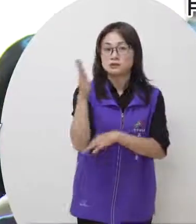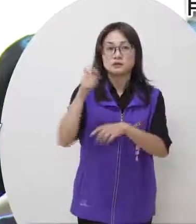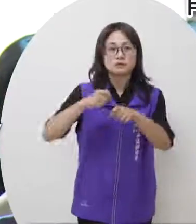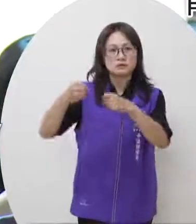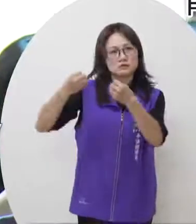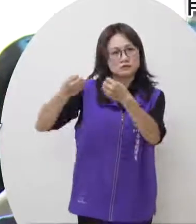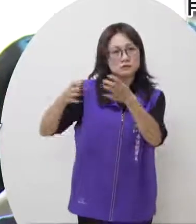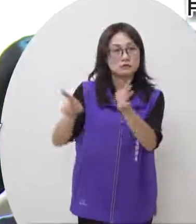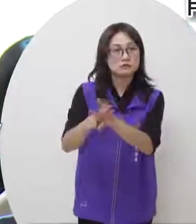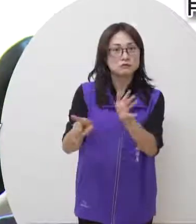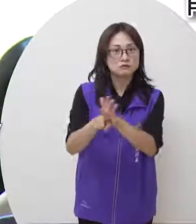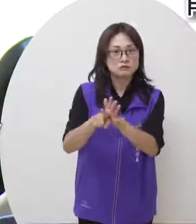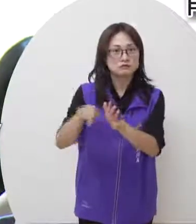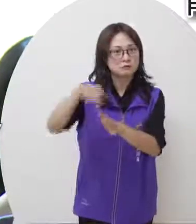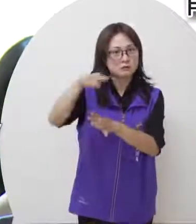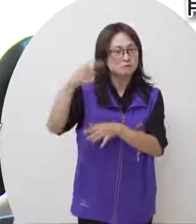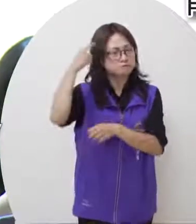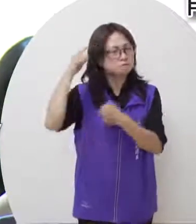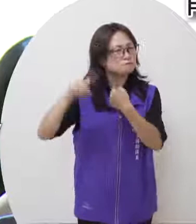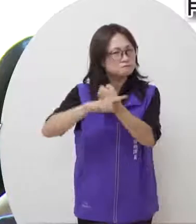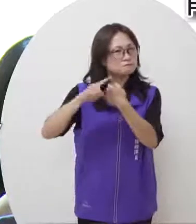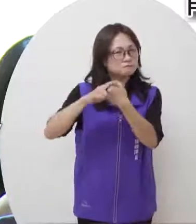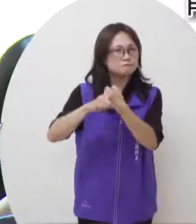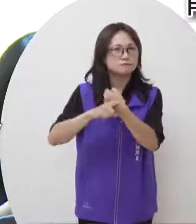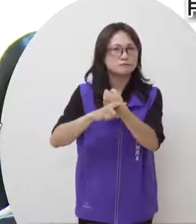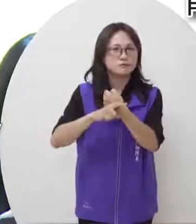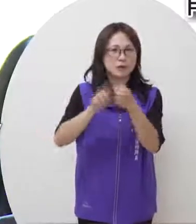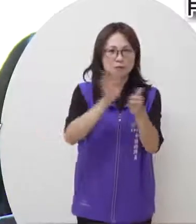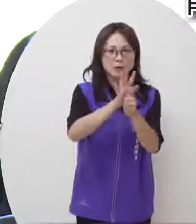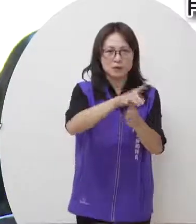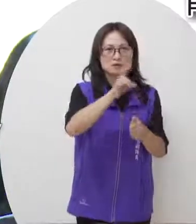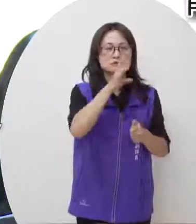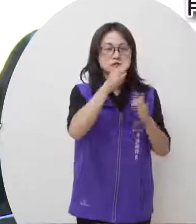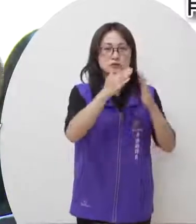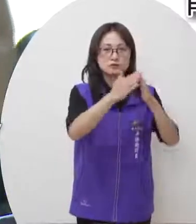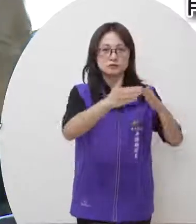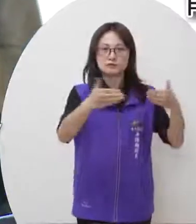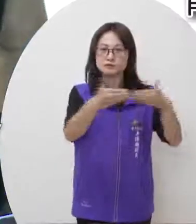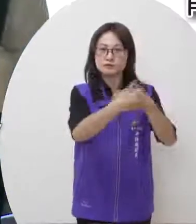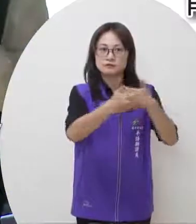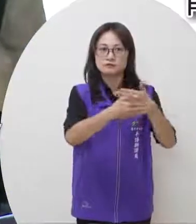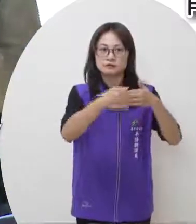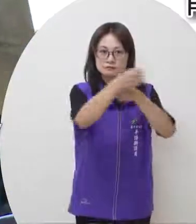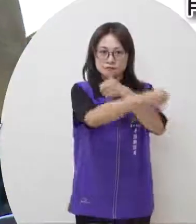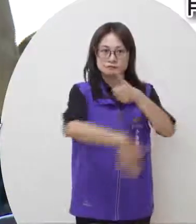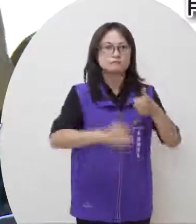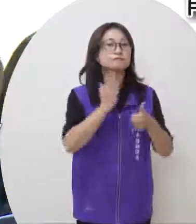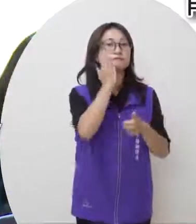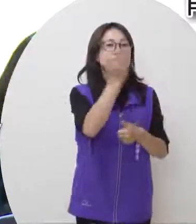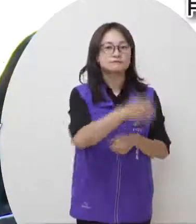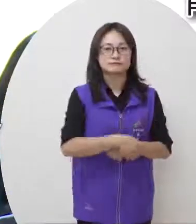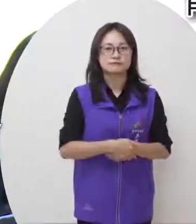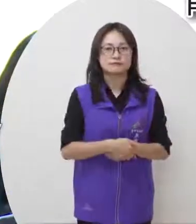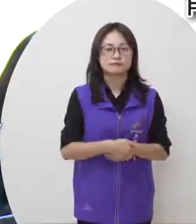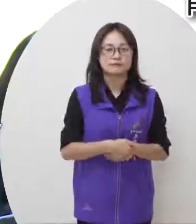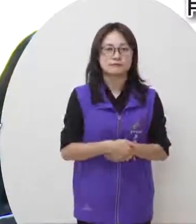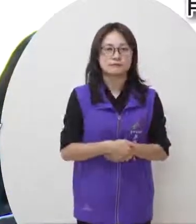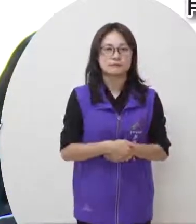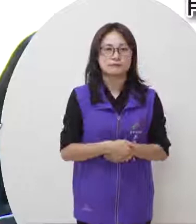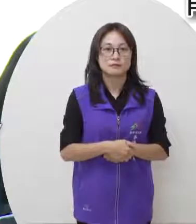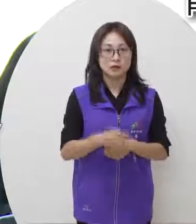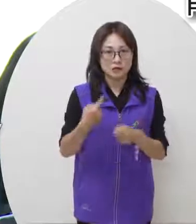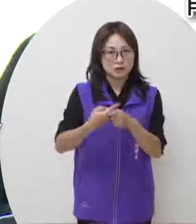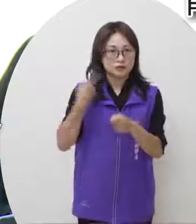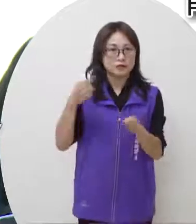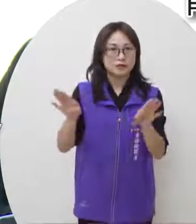的时候，大家一直在集中怎么让台中市的这个大众运输可以更好。所以从去年开始，事实上我们落实的相